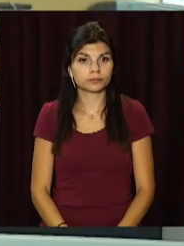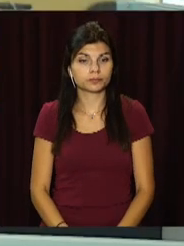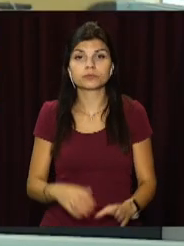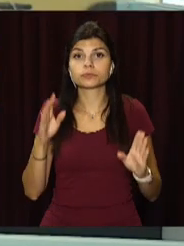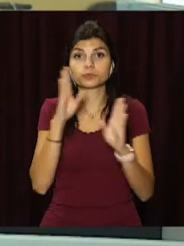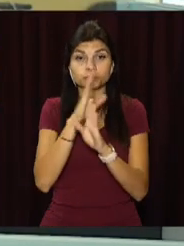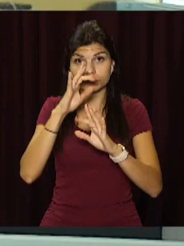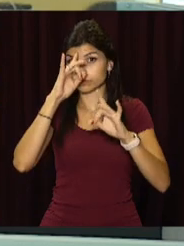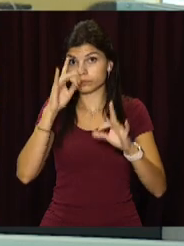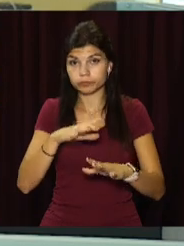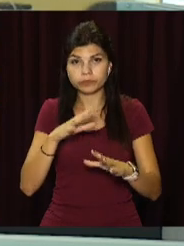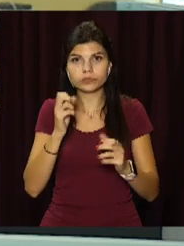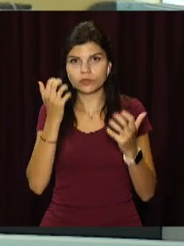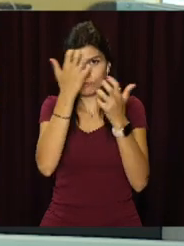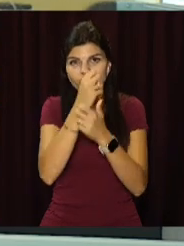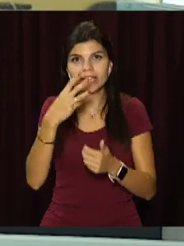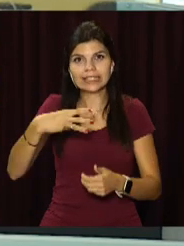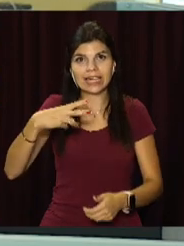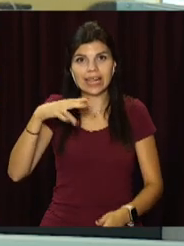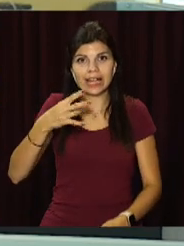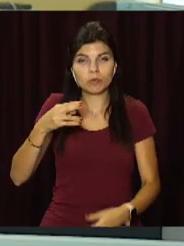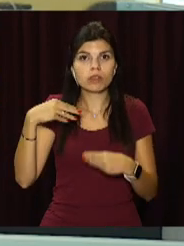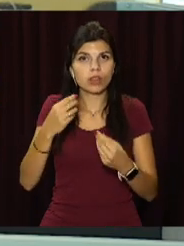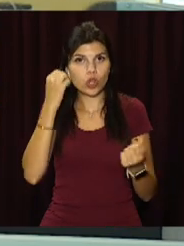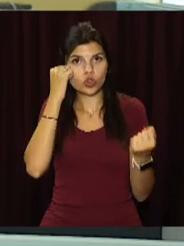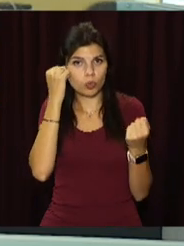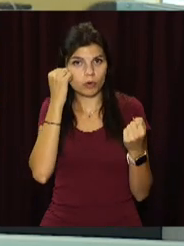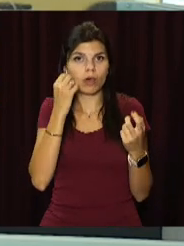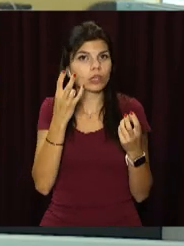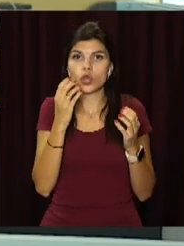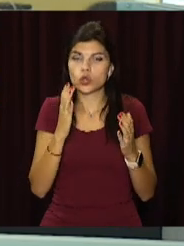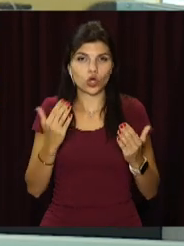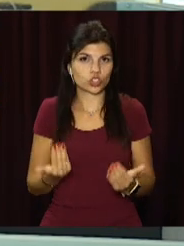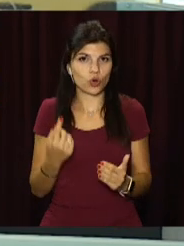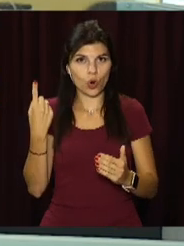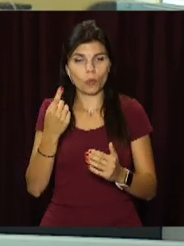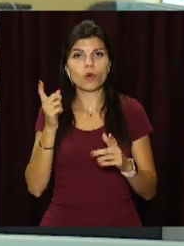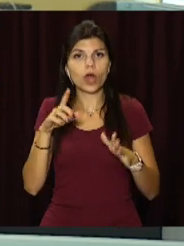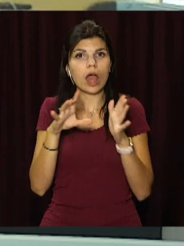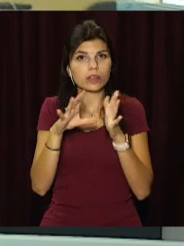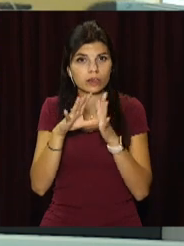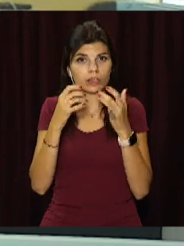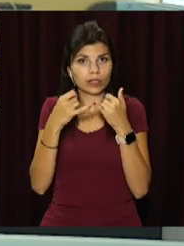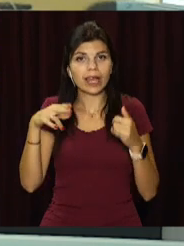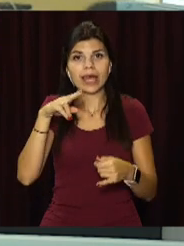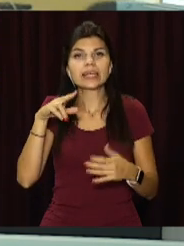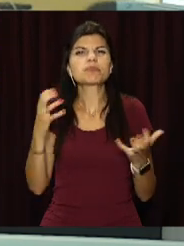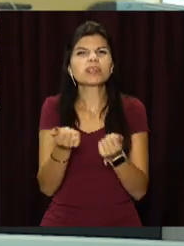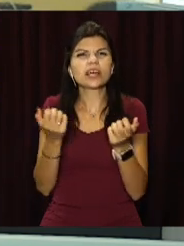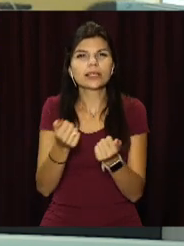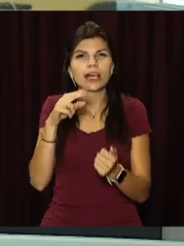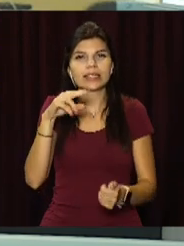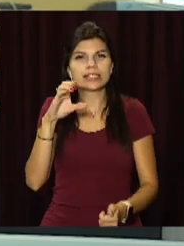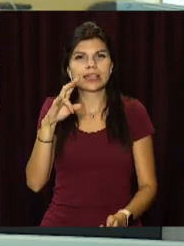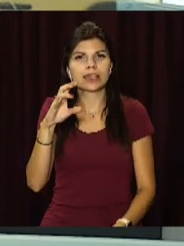Погодні сюрпризи в ніч на 30 липня додали клопоту не лише мешканцям області, але й енергетикам та ДСНСникам. Через